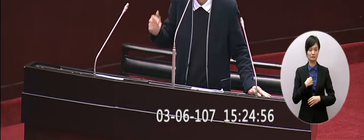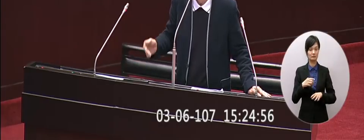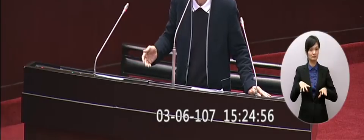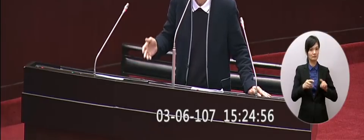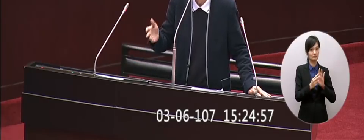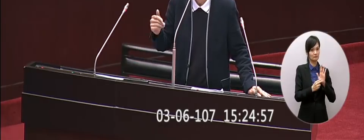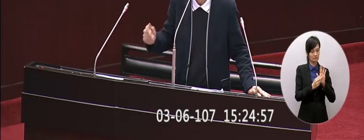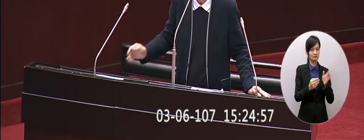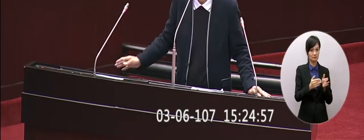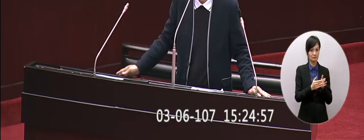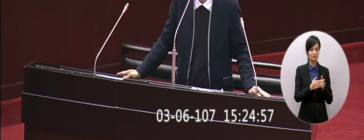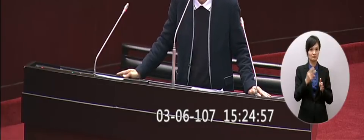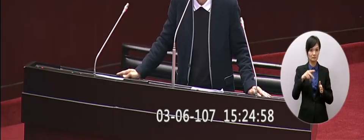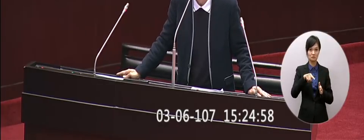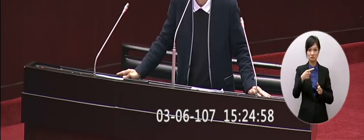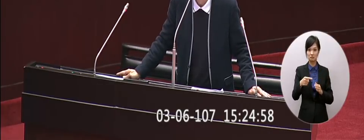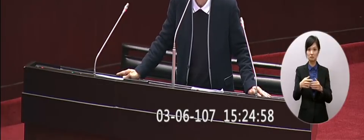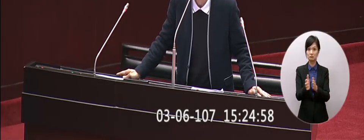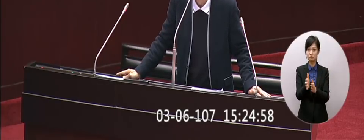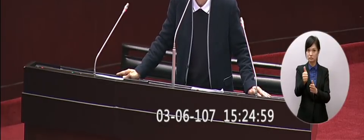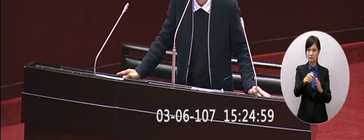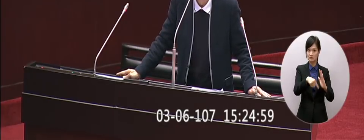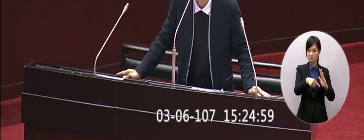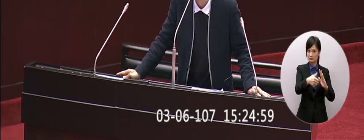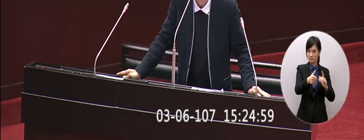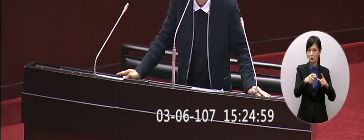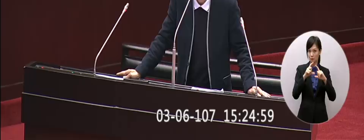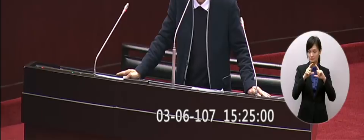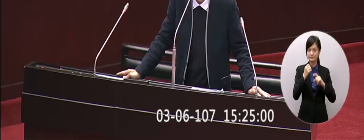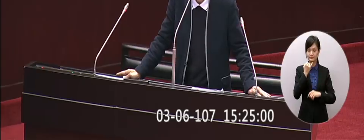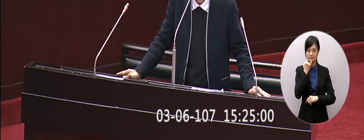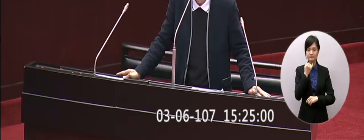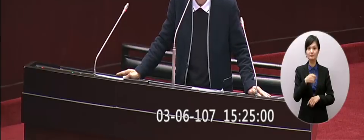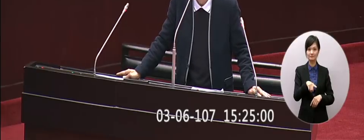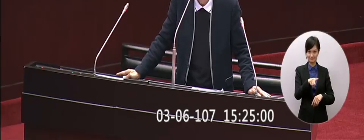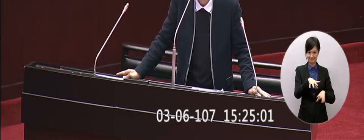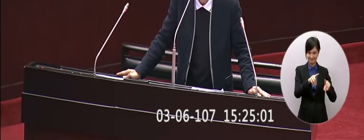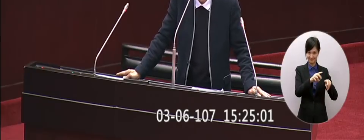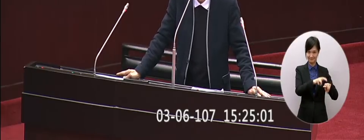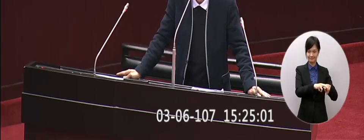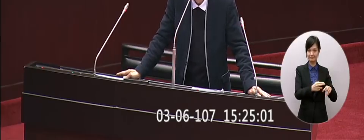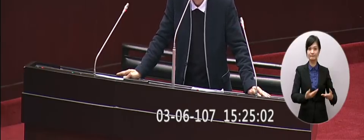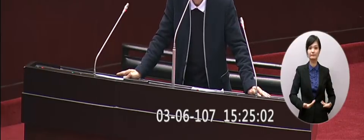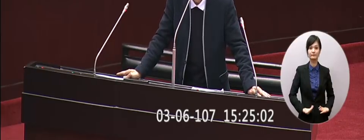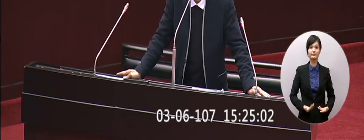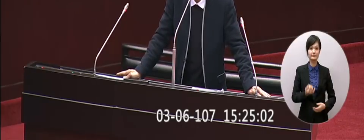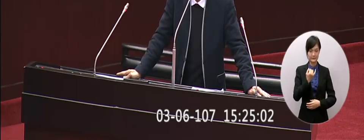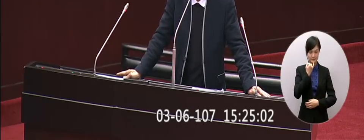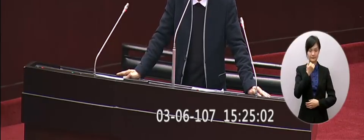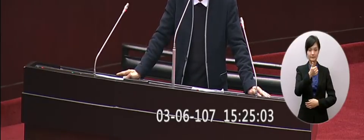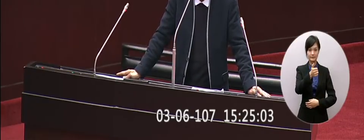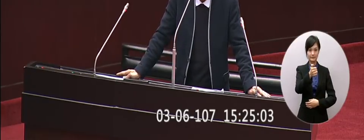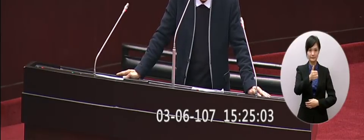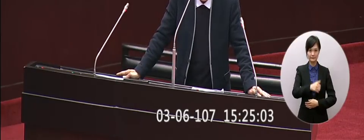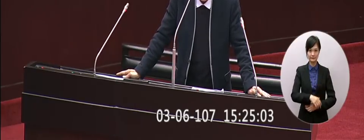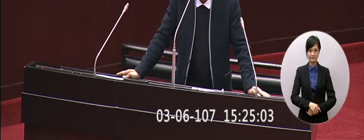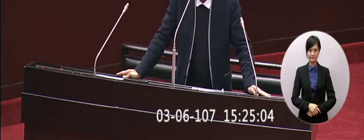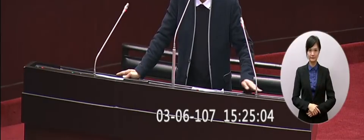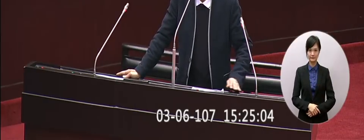院长做回应也好，或者请部长做回应，没关系啊，你请坐，没关系，谢谢。